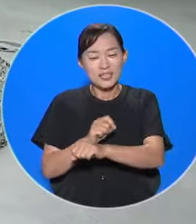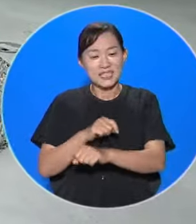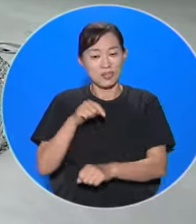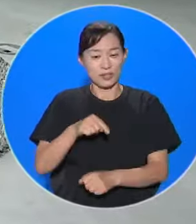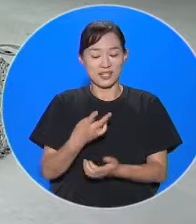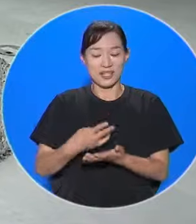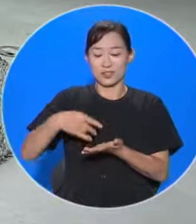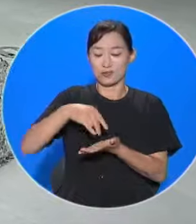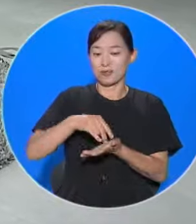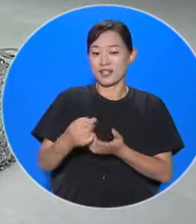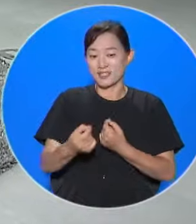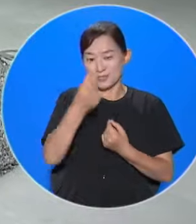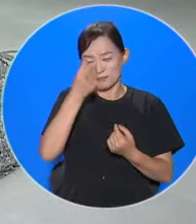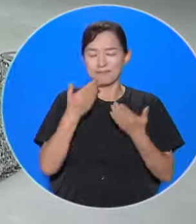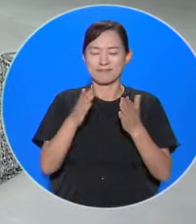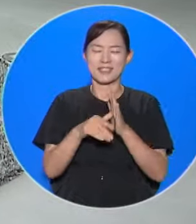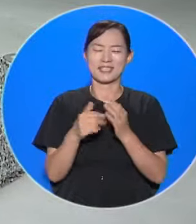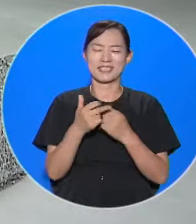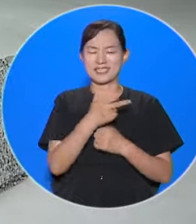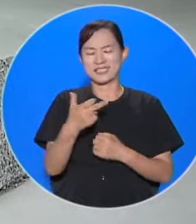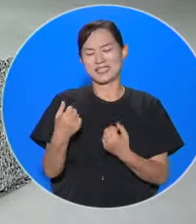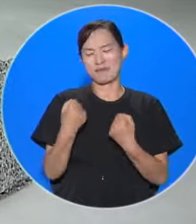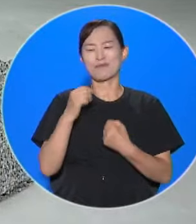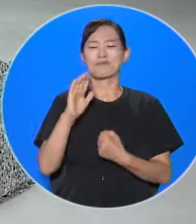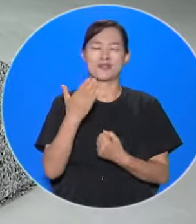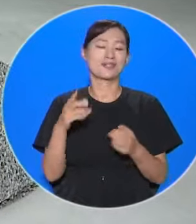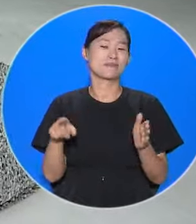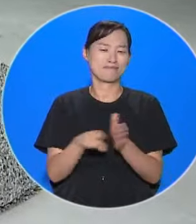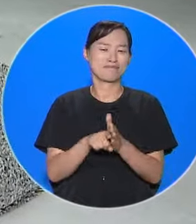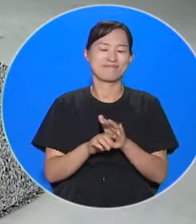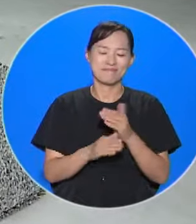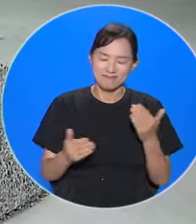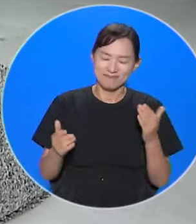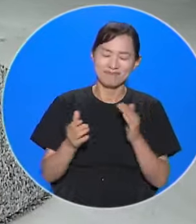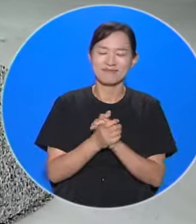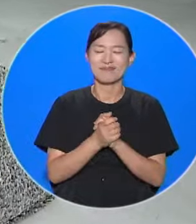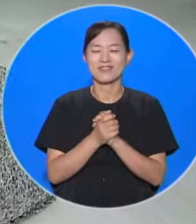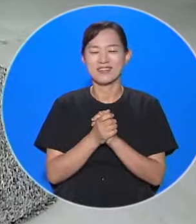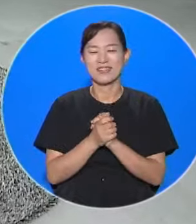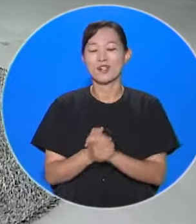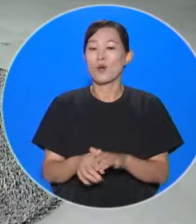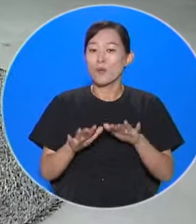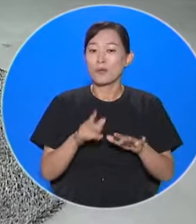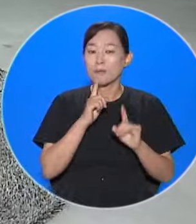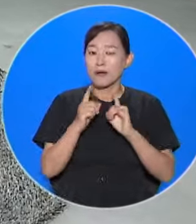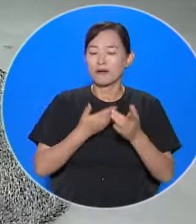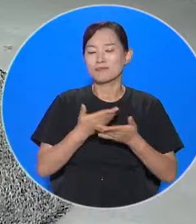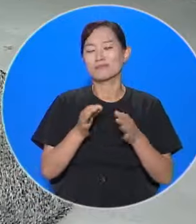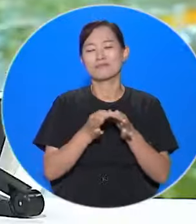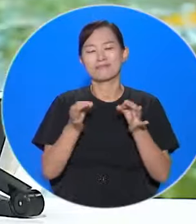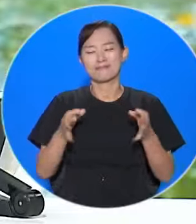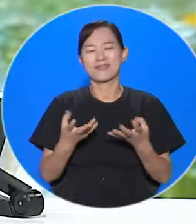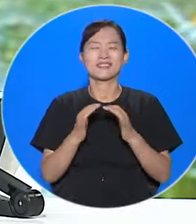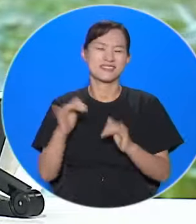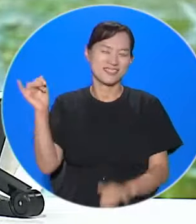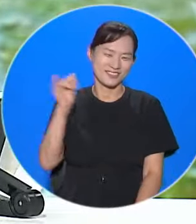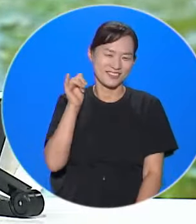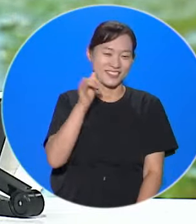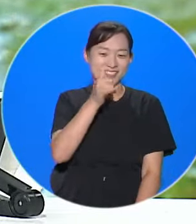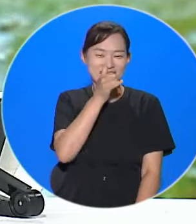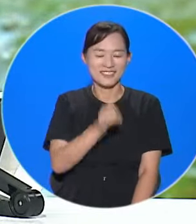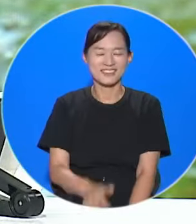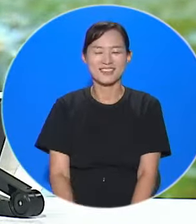함께 기도할 때 큰 힘이 될 줄로 믿습니다. 아멘. 오늘의 말씀을 나누는 동안 많은 분들이 전화